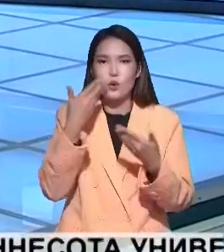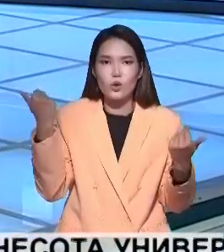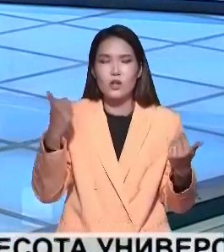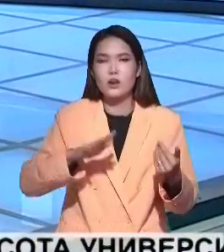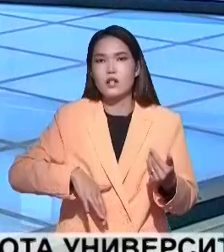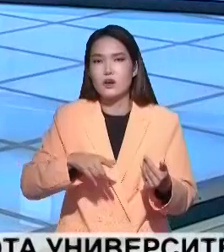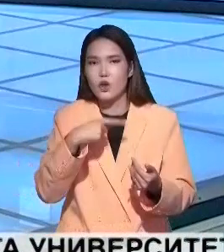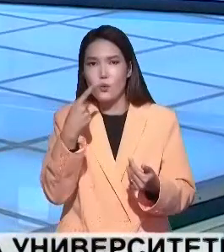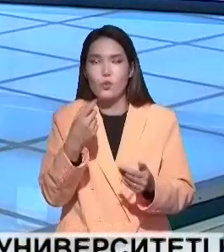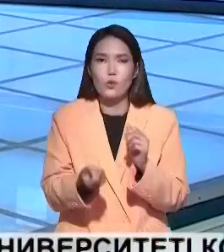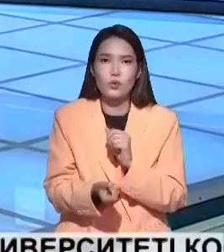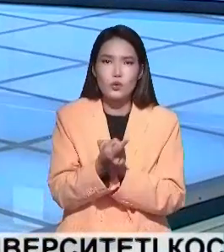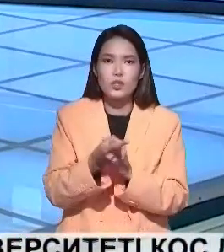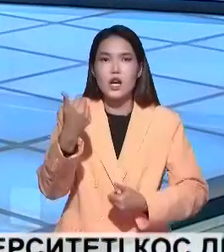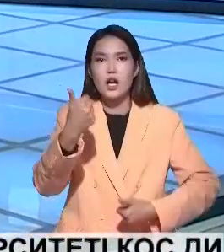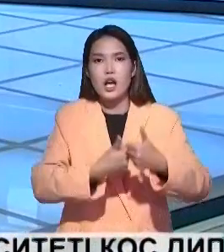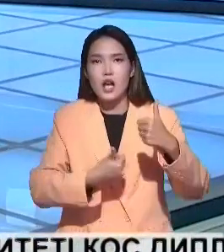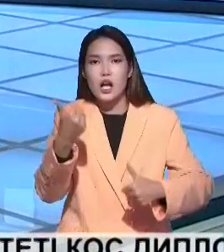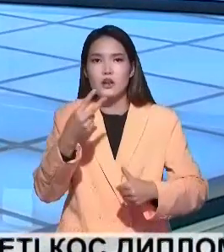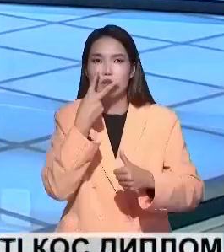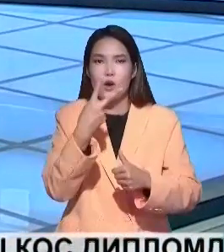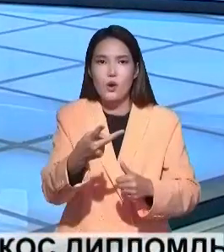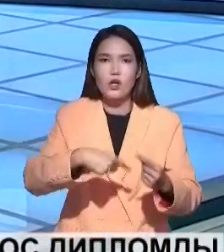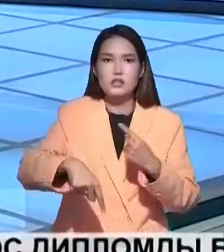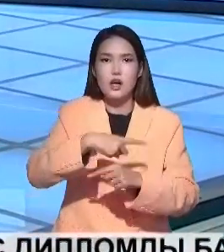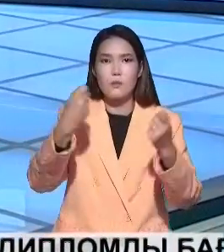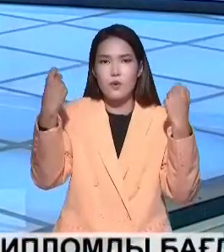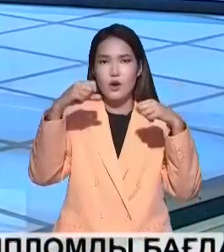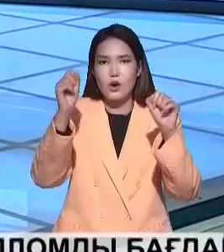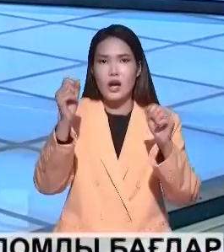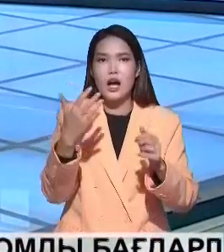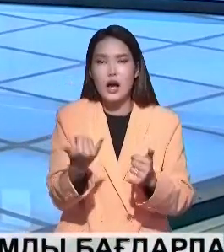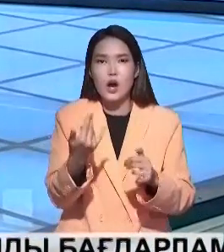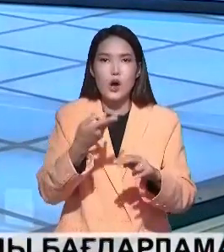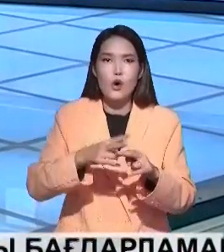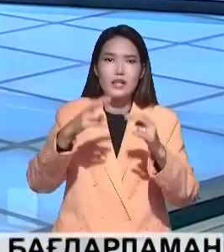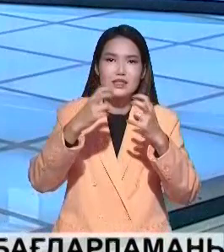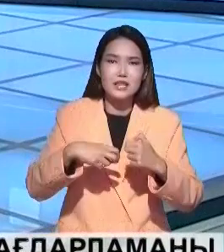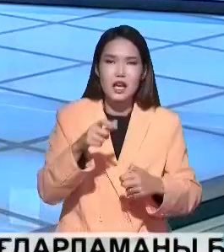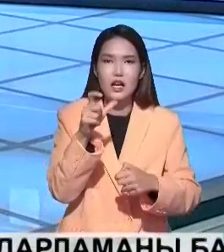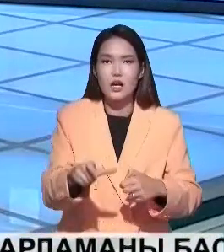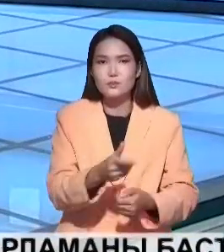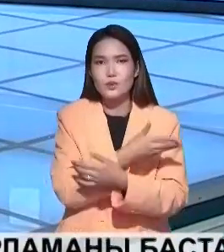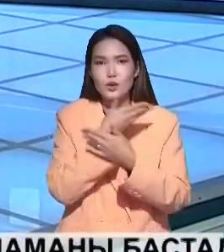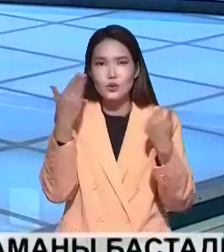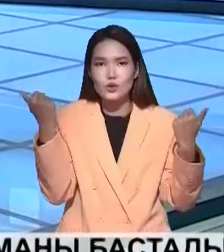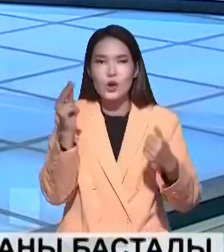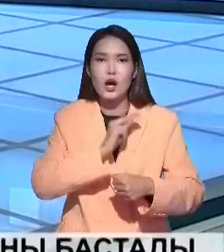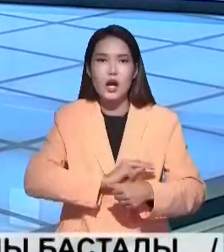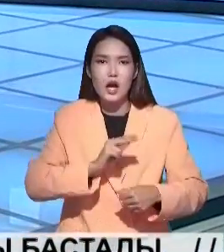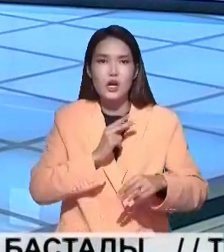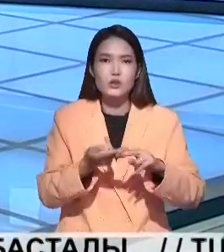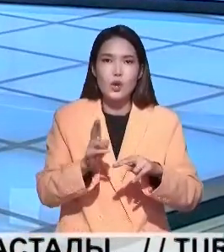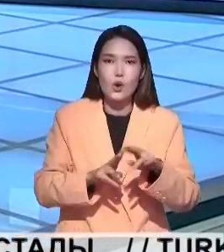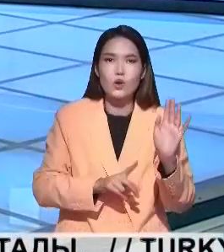қашады. Сөйтсек, оны тендер арқылы көрінген кәсіпкер ұтып алады екен. Ал оларды тексеріп жатқан адам жоқ. Бұл процесс